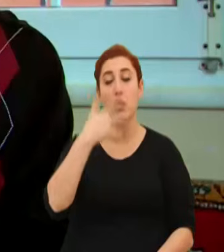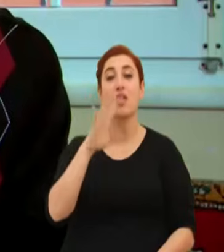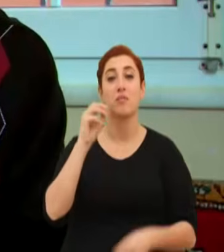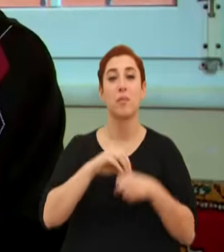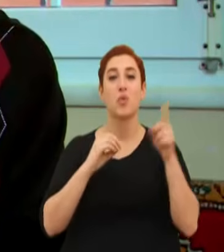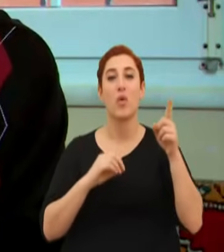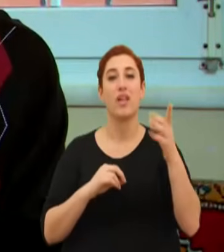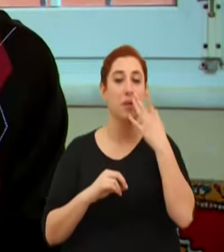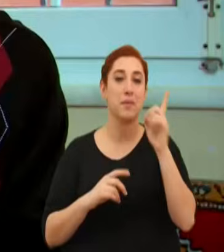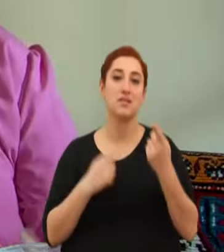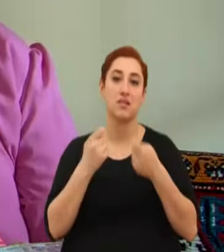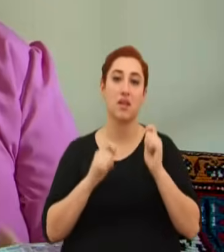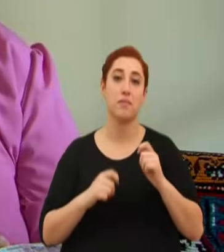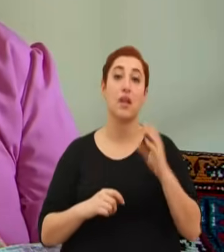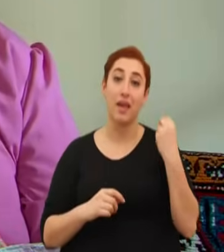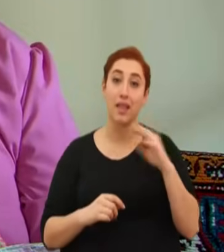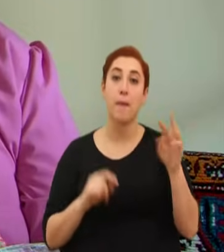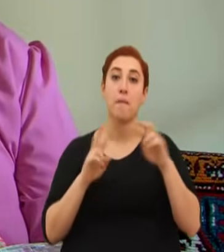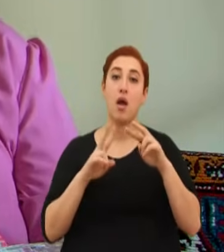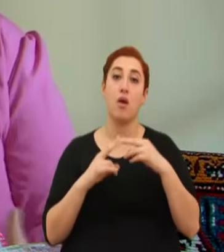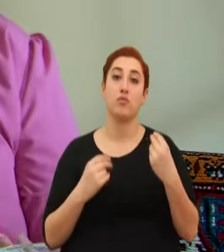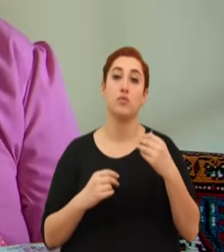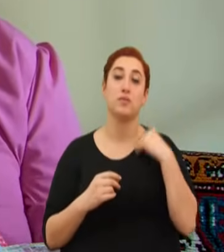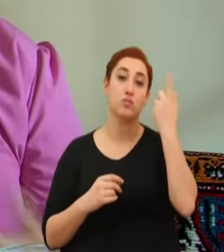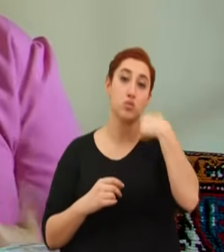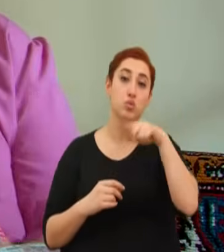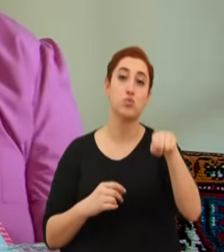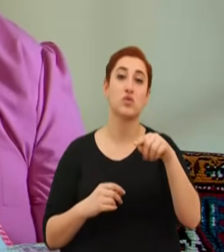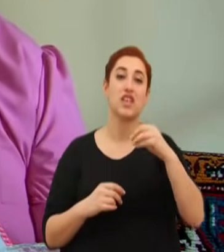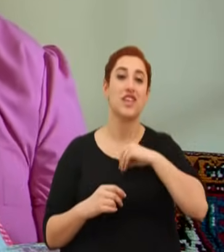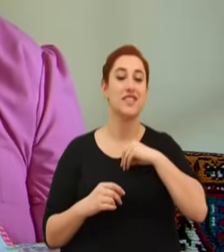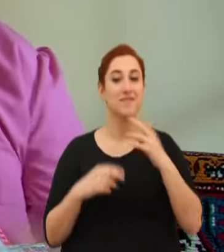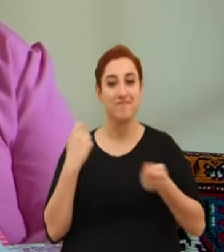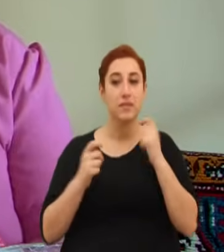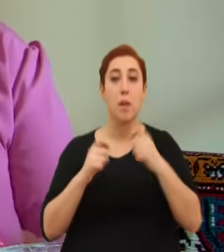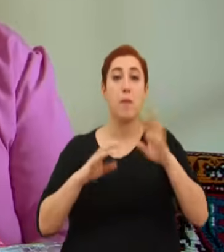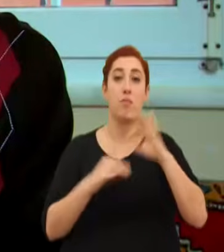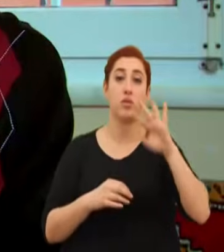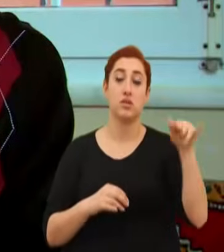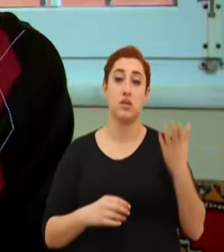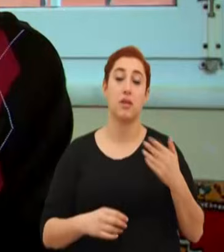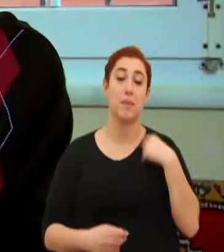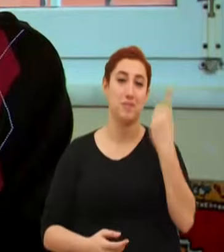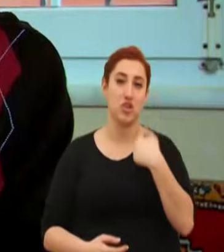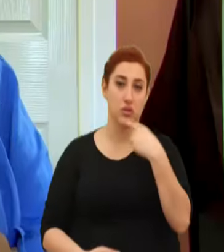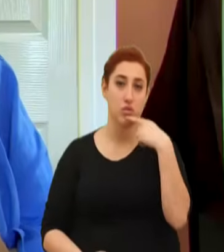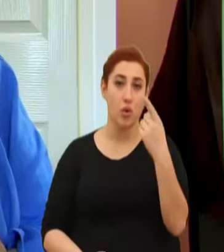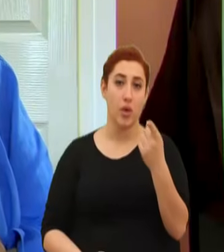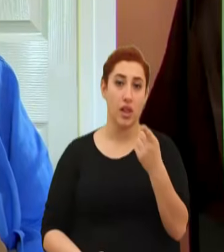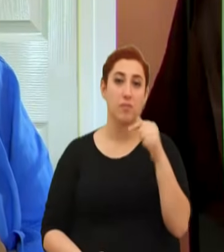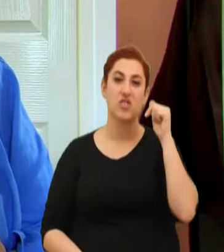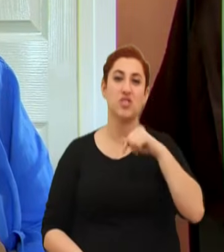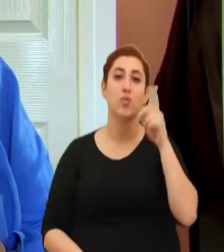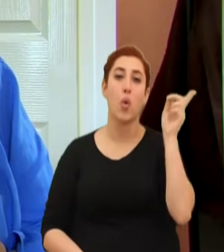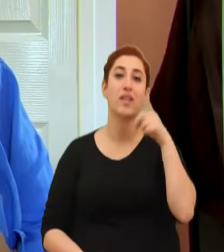etmemek için onlar da öyle davranıyorlar. İyi de Mahmut, bizim yüzümüzden içlerinden geleni yapamıyor insanlar. Ben size bir şey söyleyeyim mi?